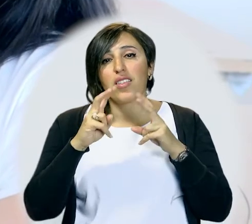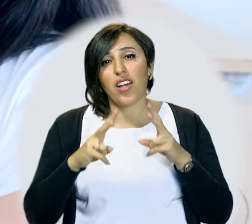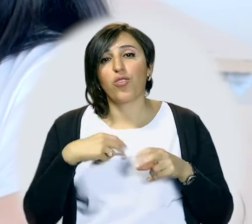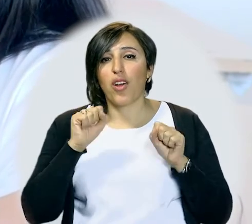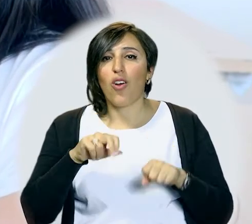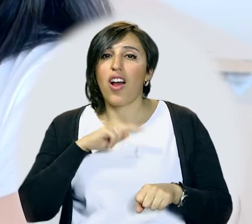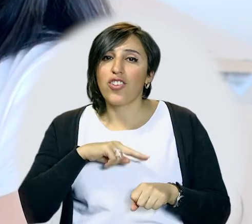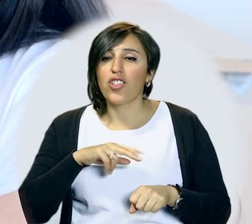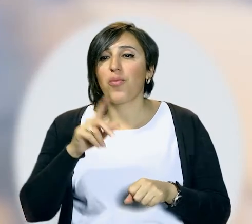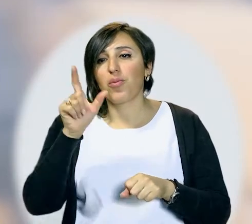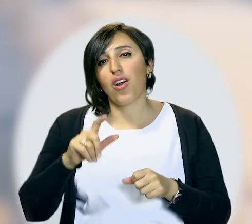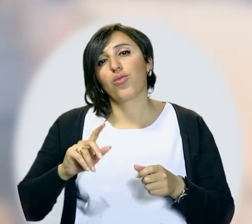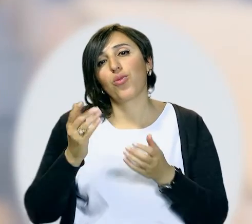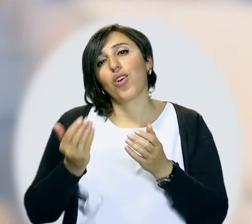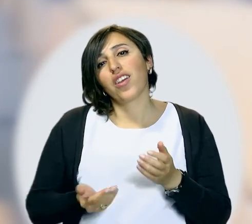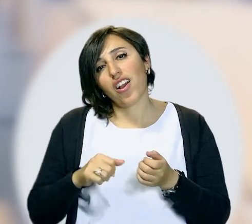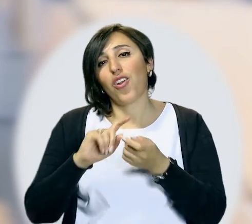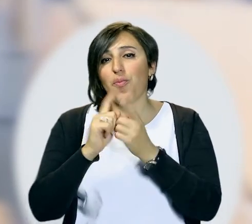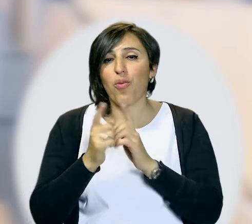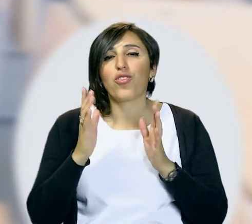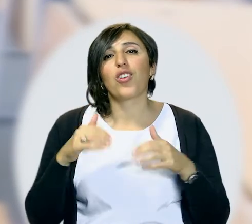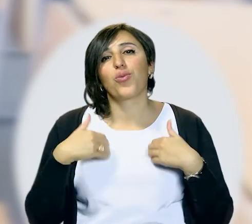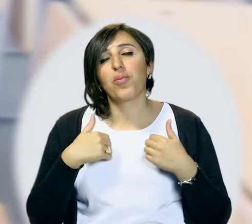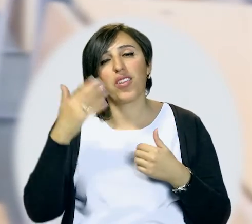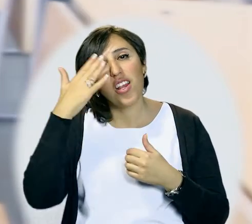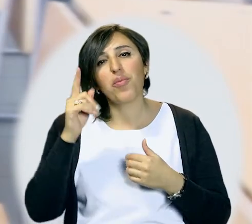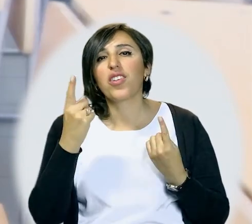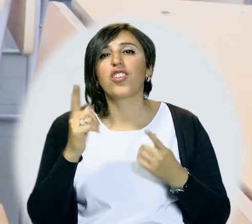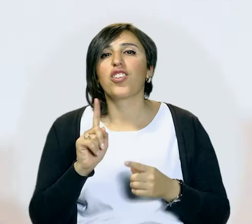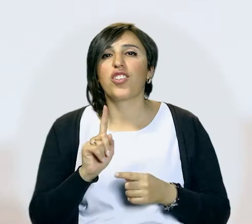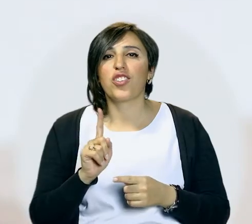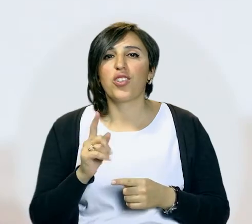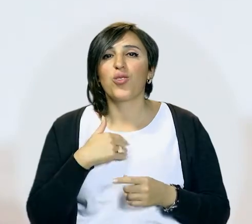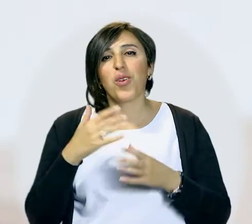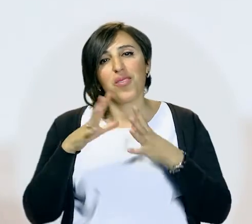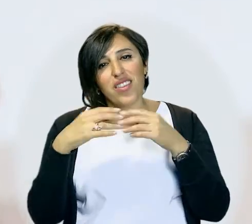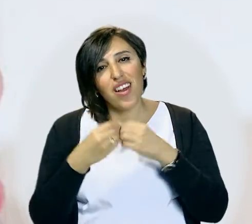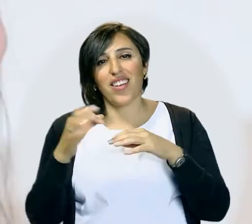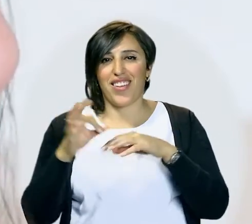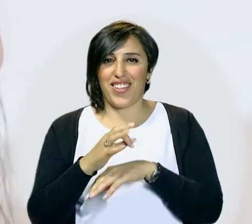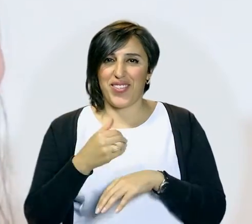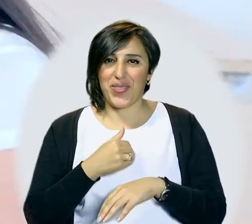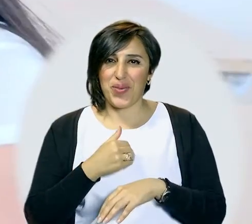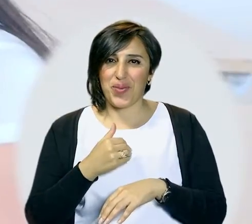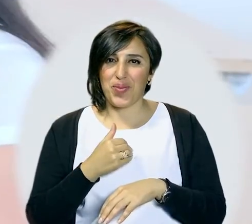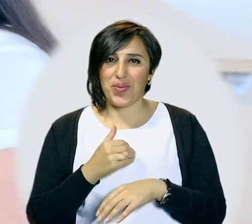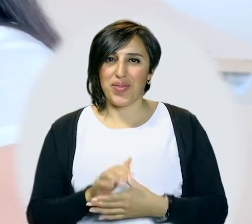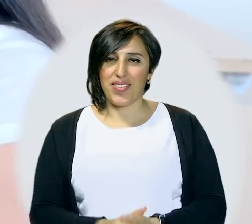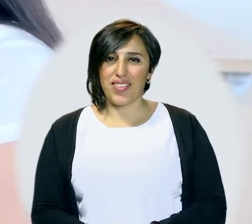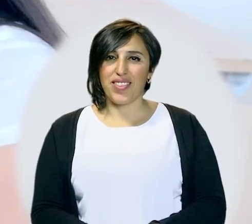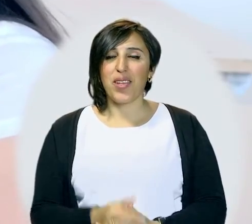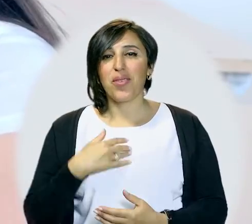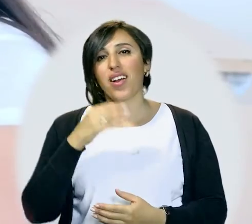մեկի կյանքը փոխել, ամենամեծ երազանքը որ ունեմ, այդ ընտանիք ունենալու խնդիրն է, կարծում